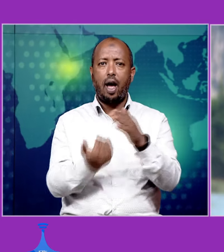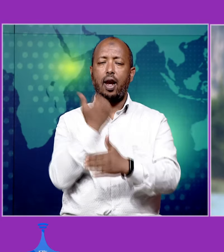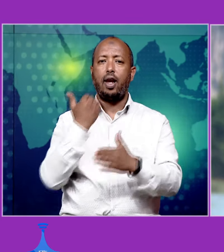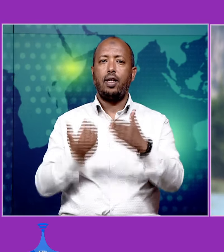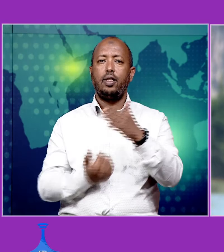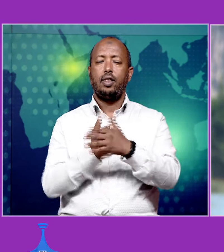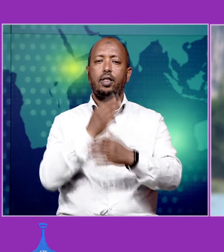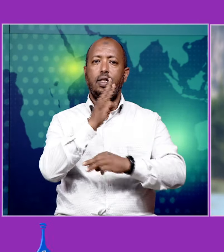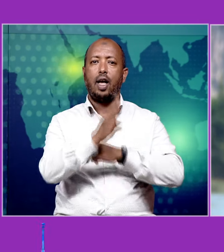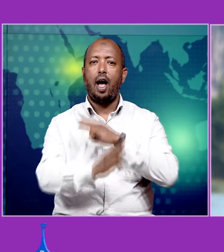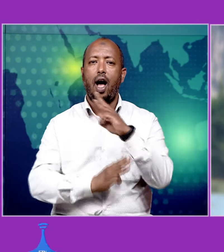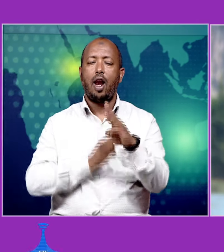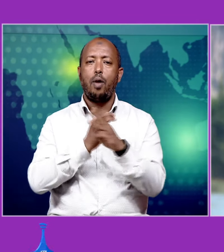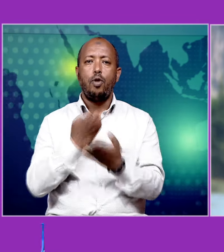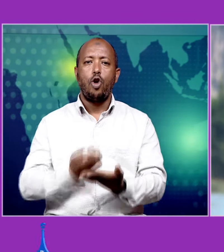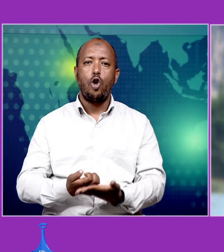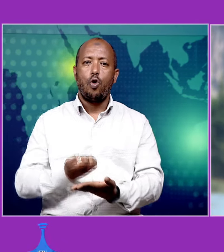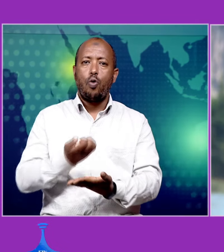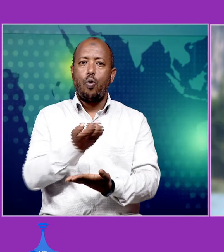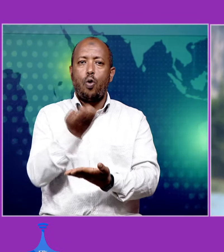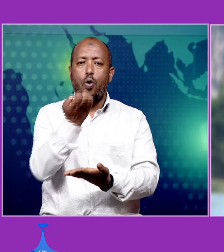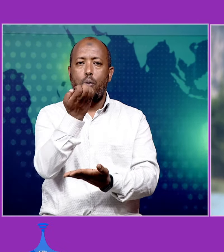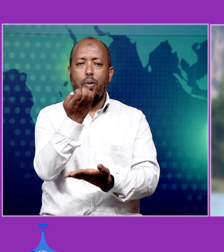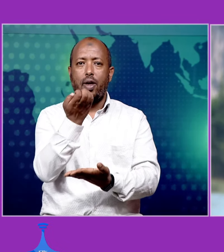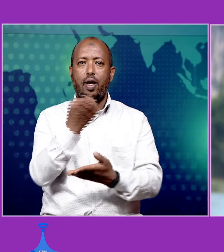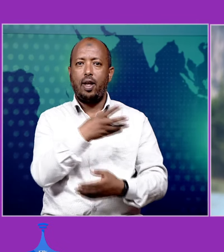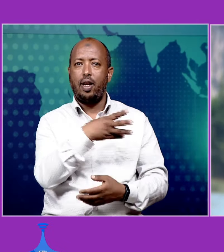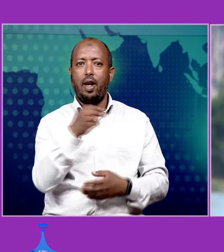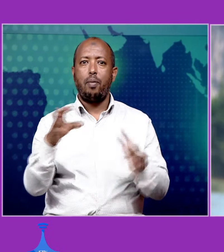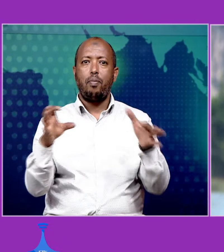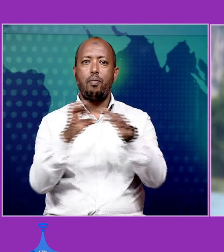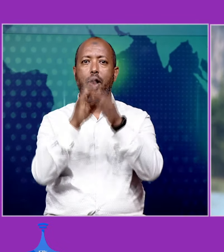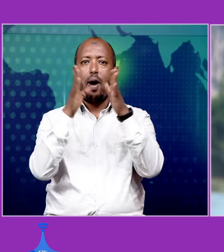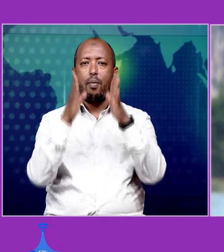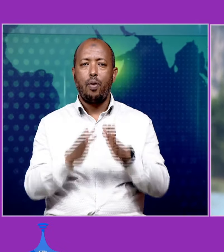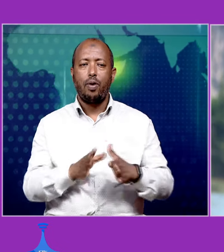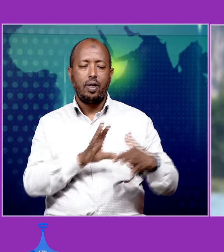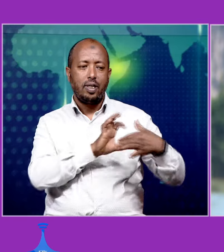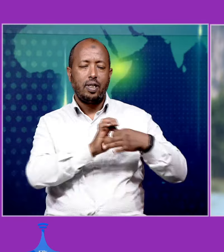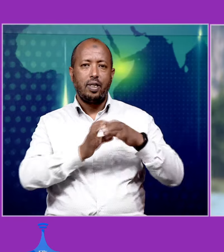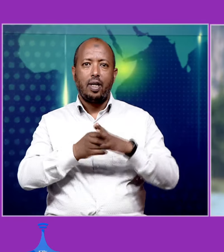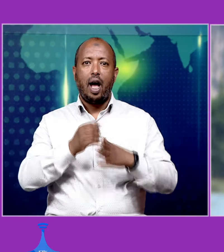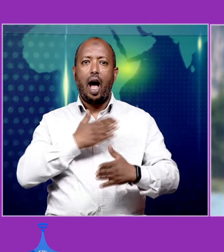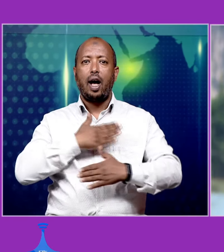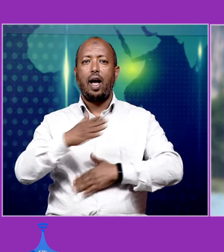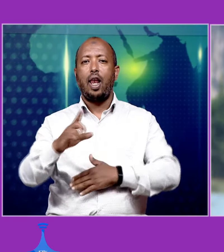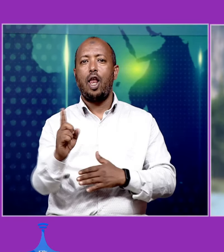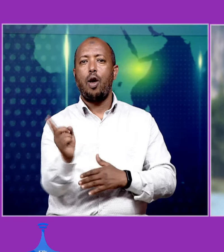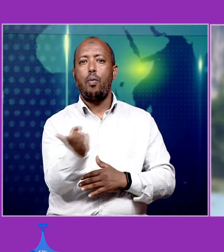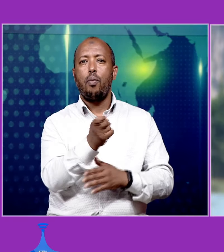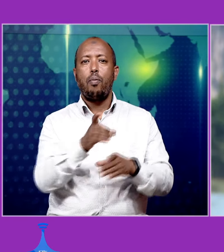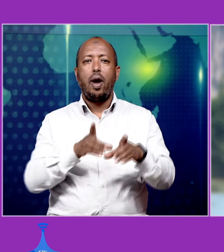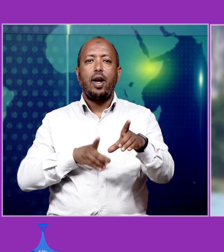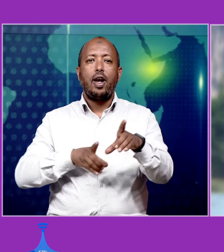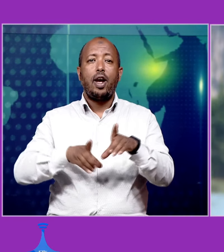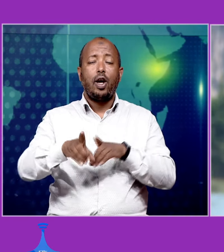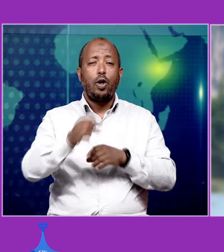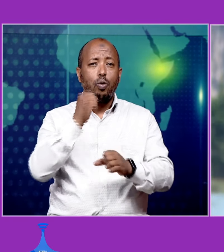የዓለም የኢኮኖሚ እና የማህበራዊ ስብስቦች አካል ለመሆን ባደረግነው